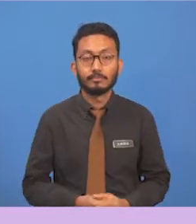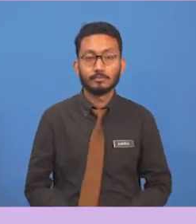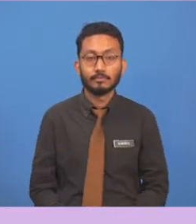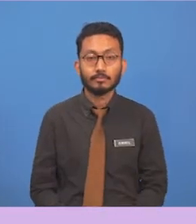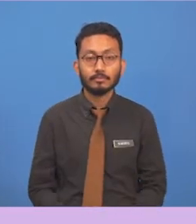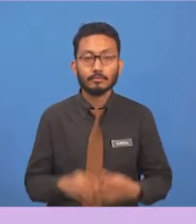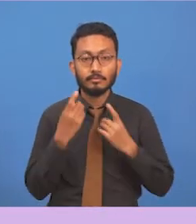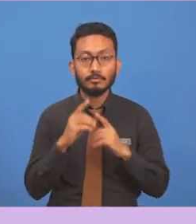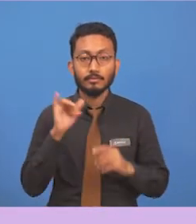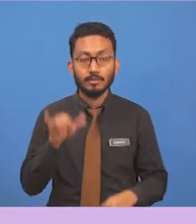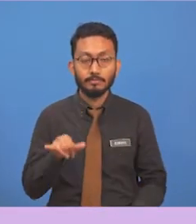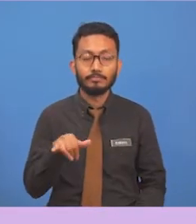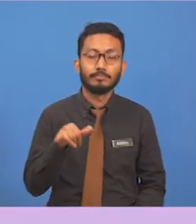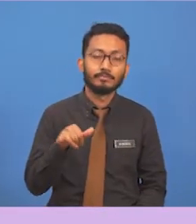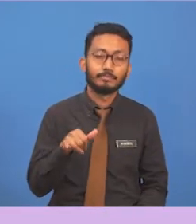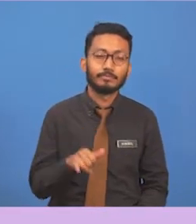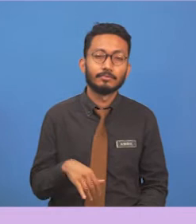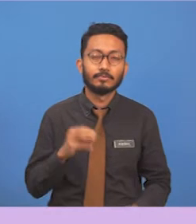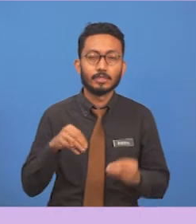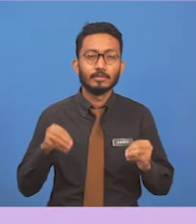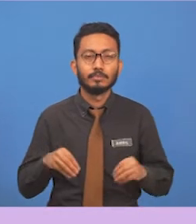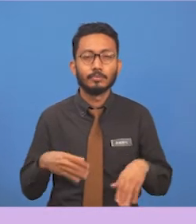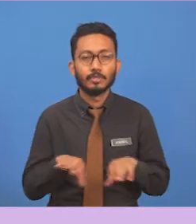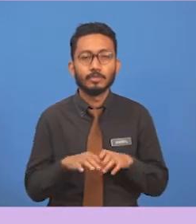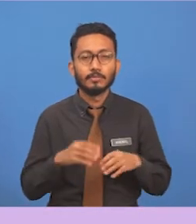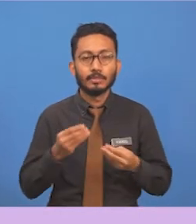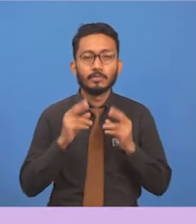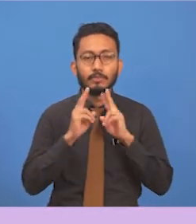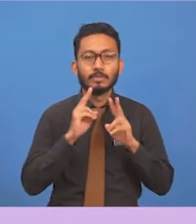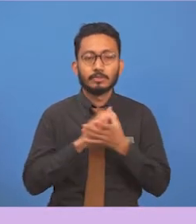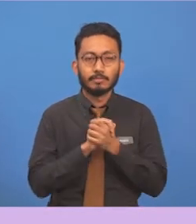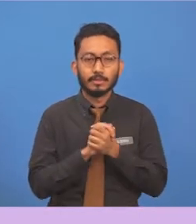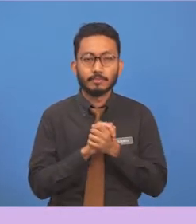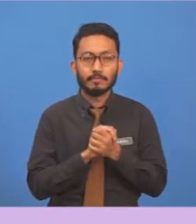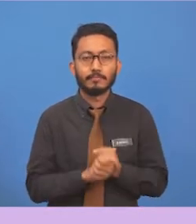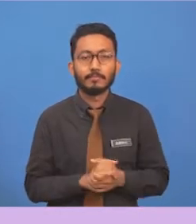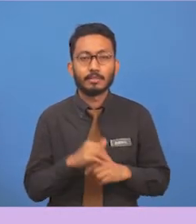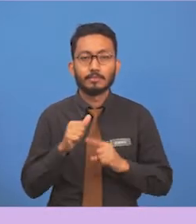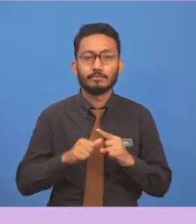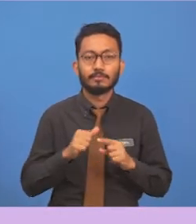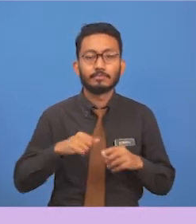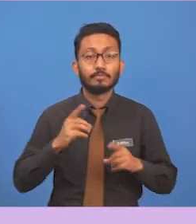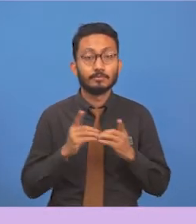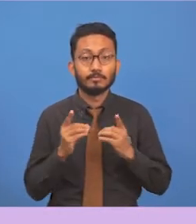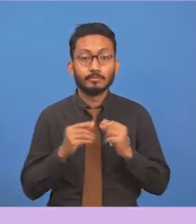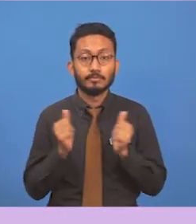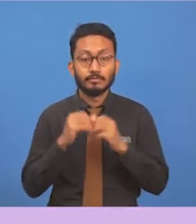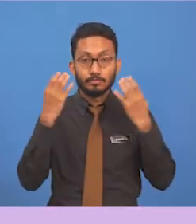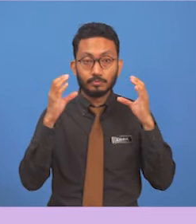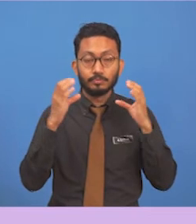kau banyak biar anda pedulla memberikan Ucapan salam apabila bertemu dengan guru